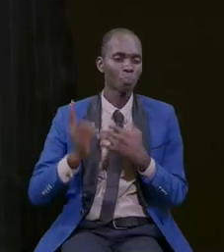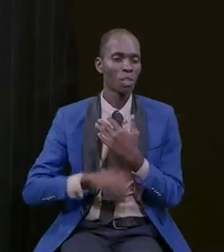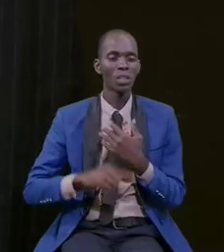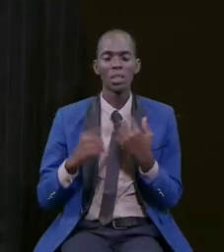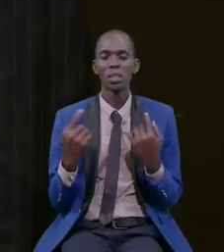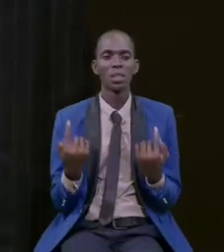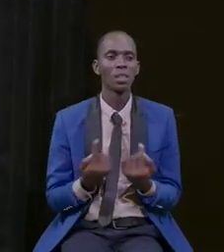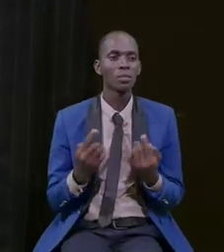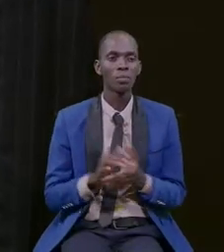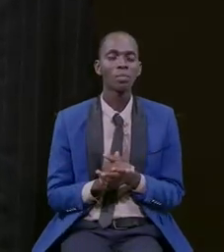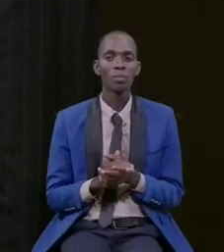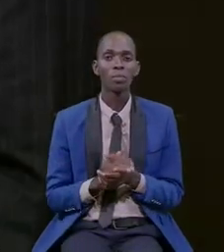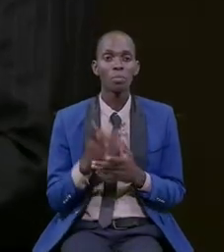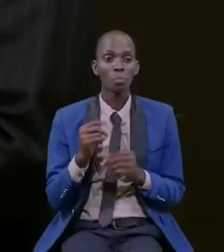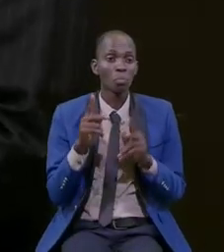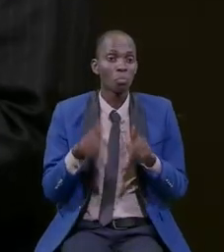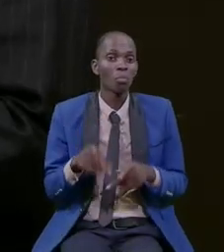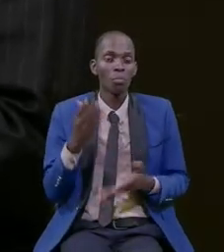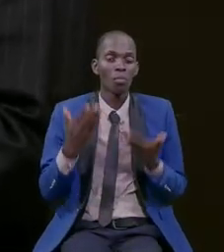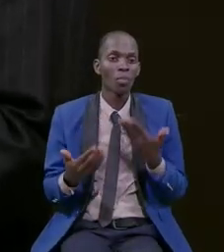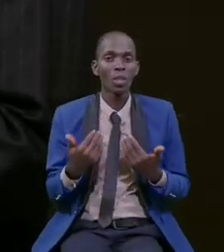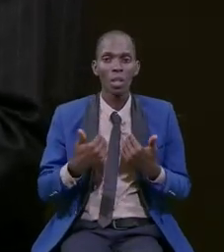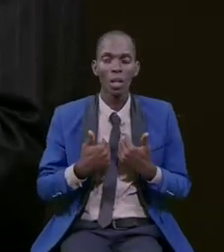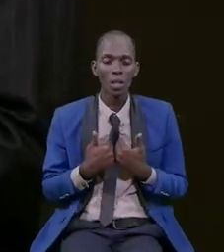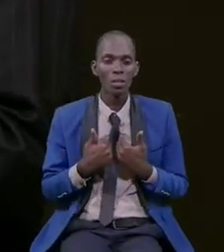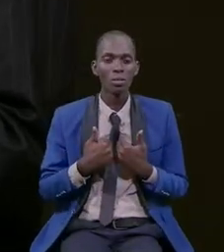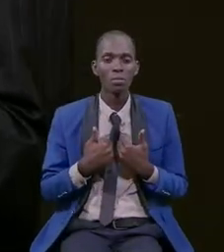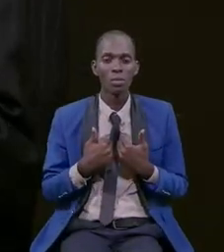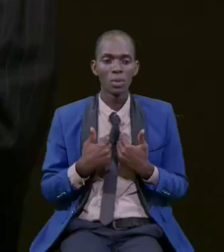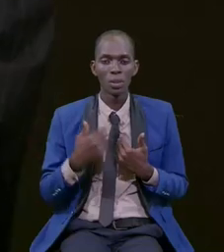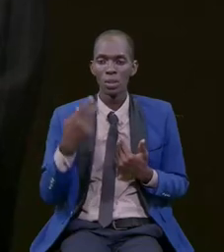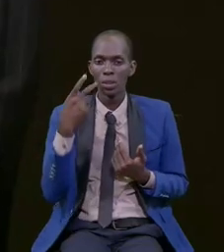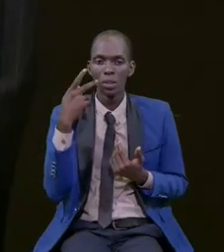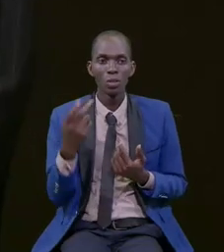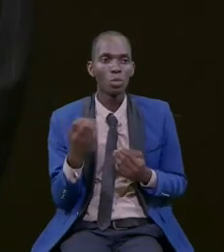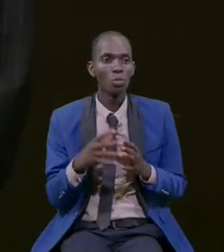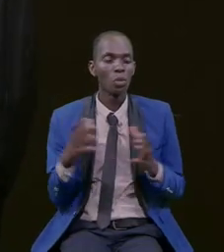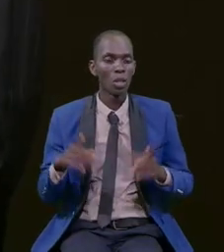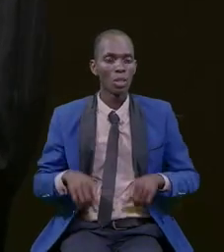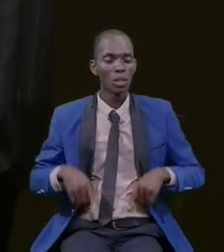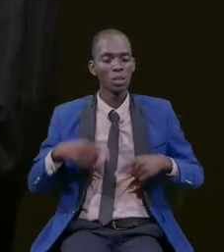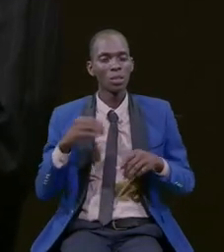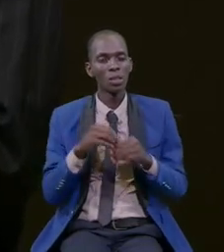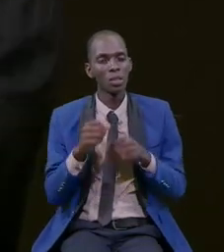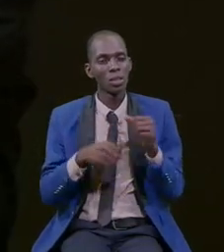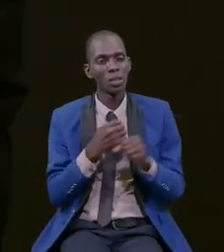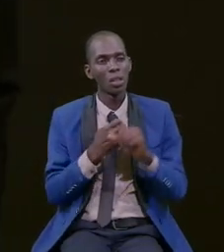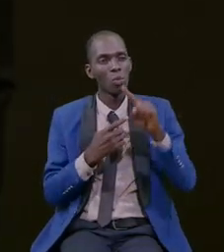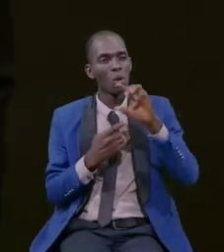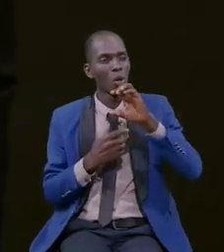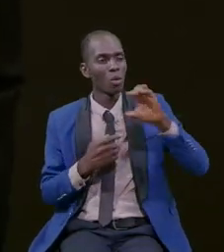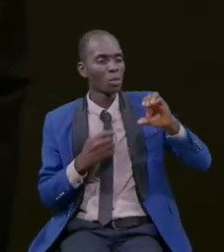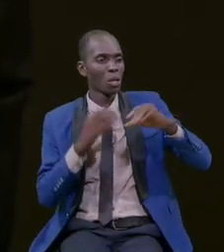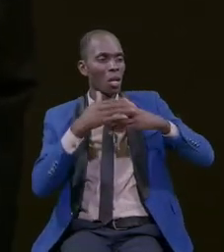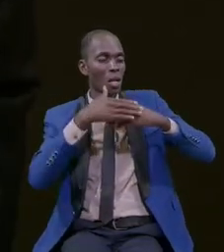pécher tellement péché qu'il a vécu s ans et dans le péché mais